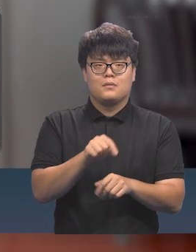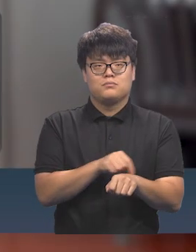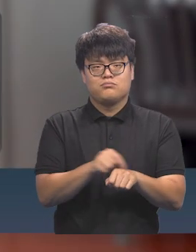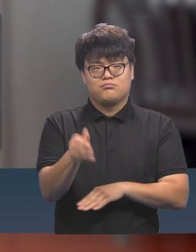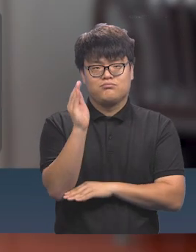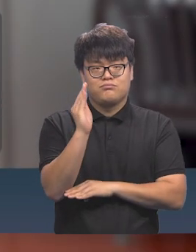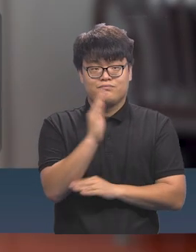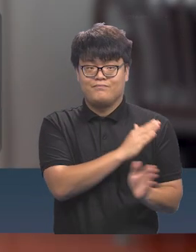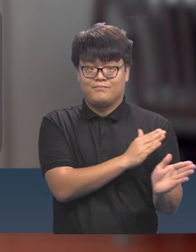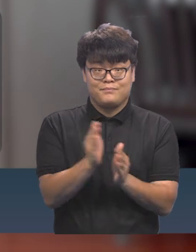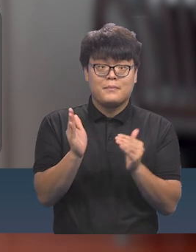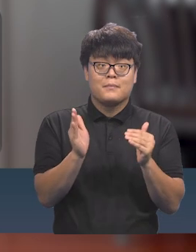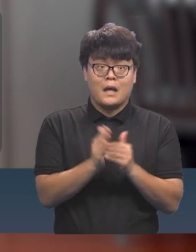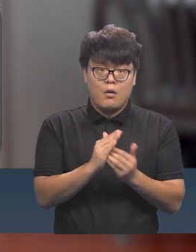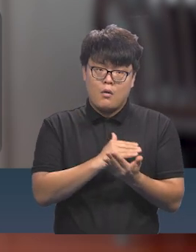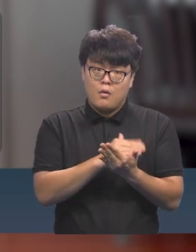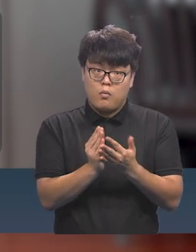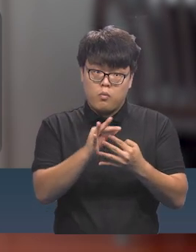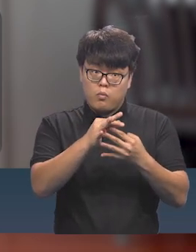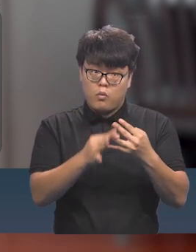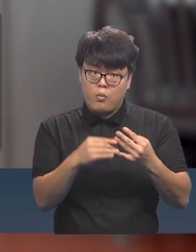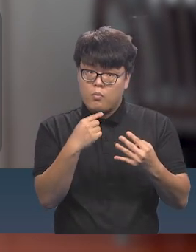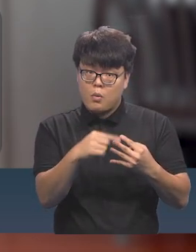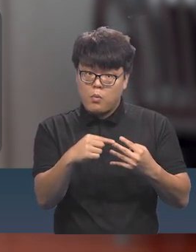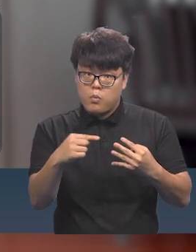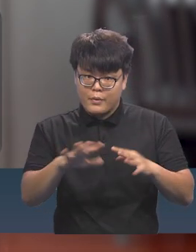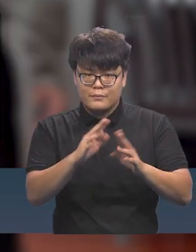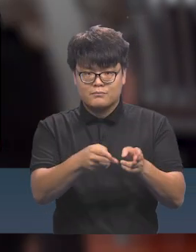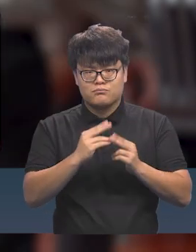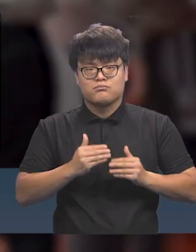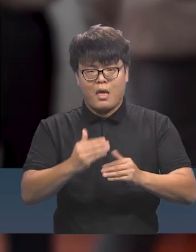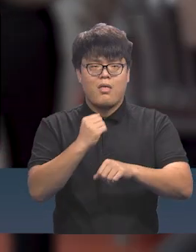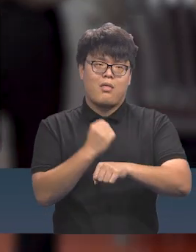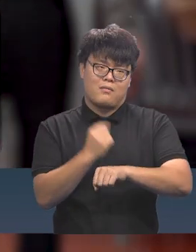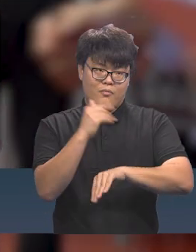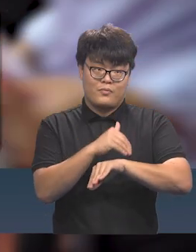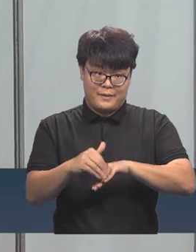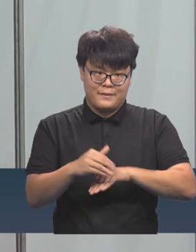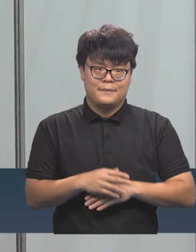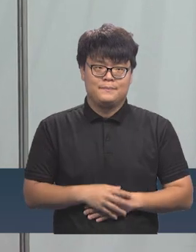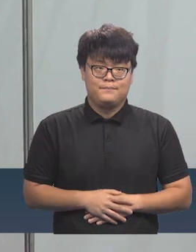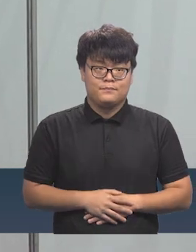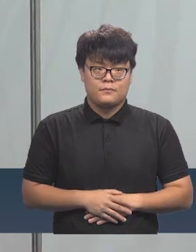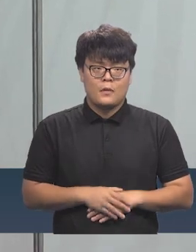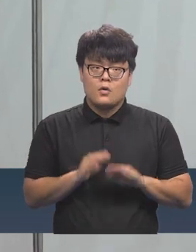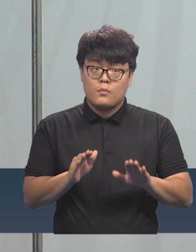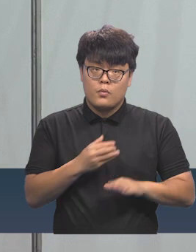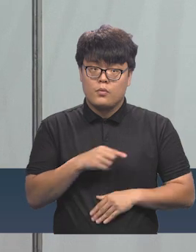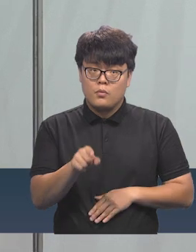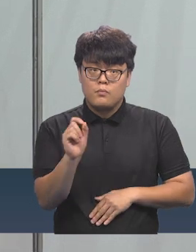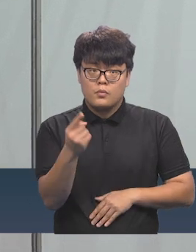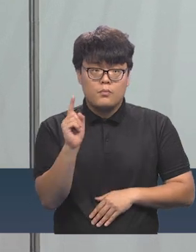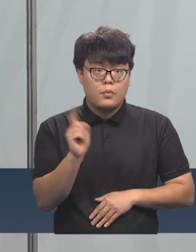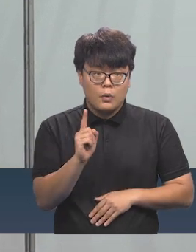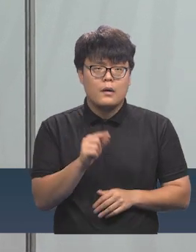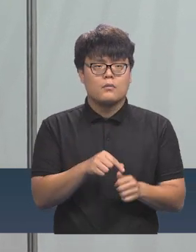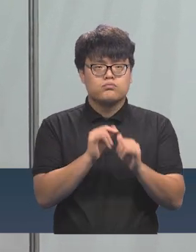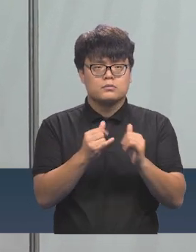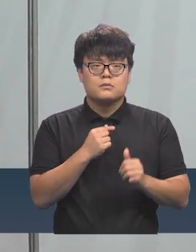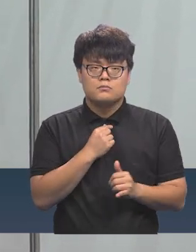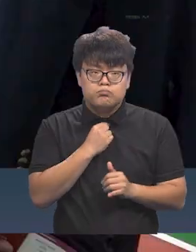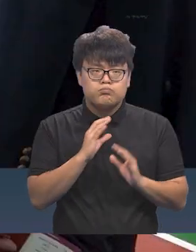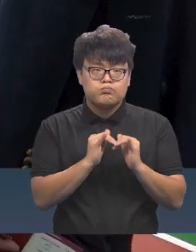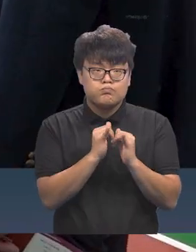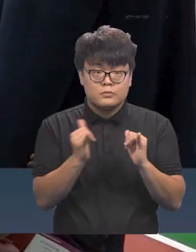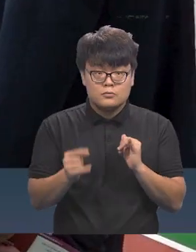마련되 있으며 다양한 취업 관련 부대 행사도 진행될 예정입니다는 행사를 통해 구직을